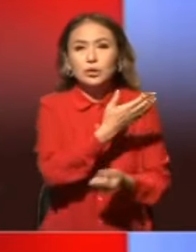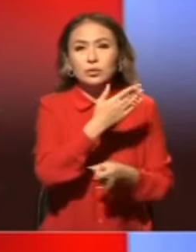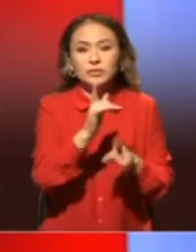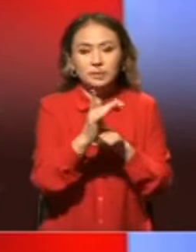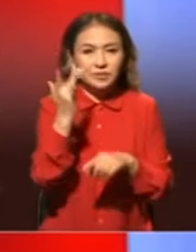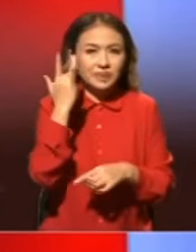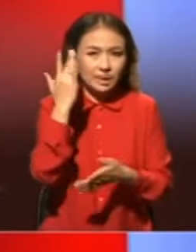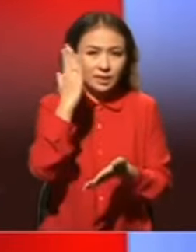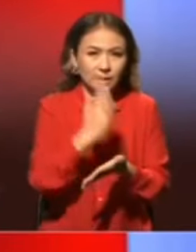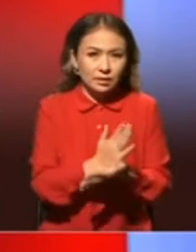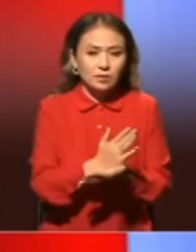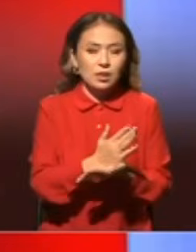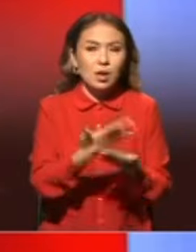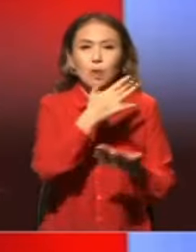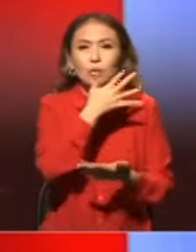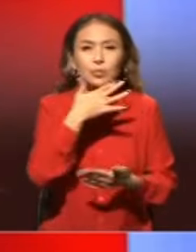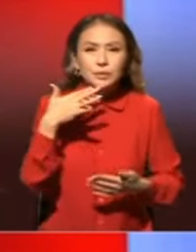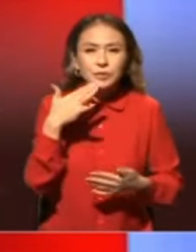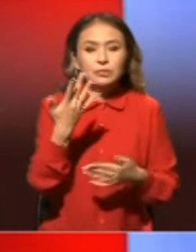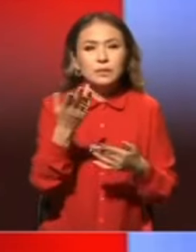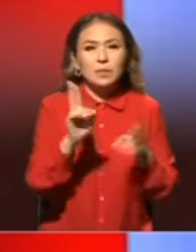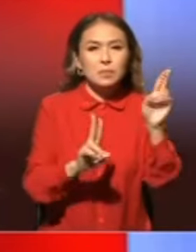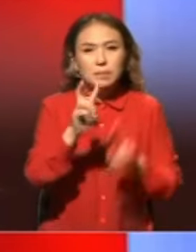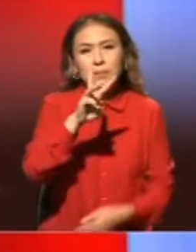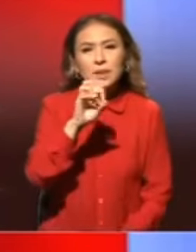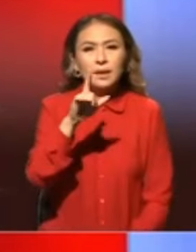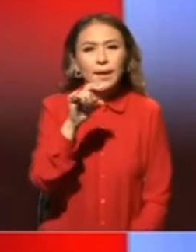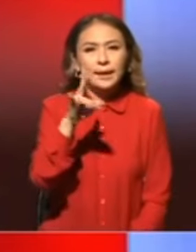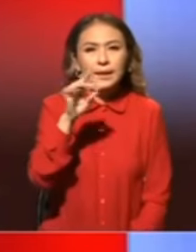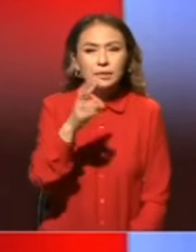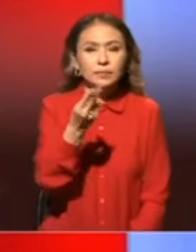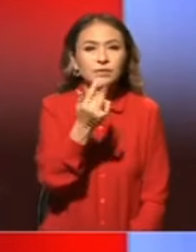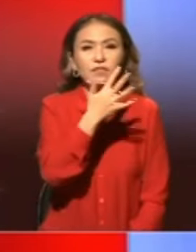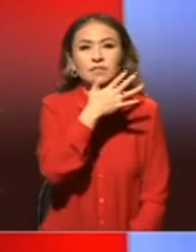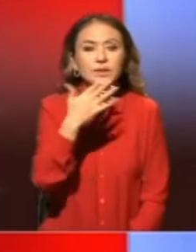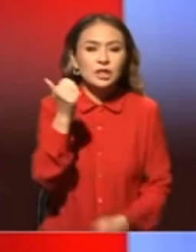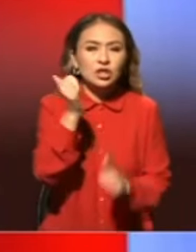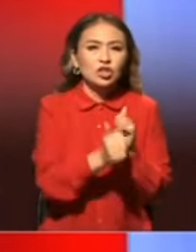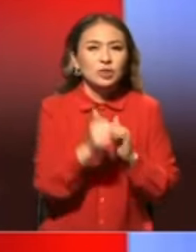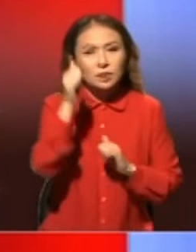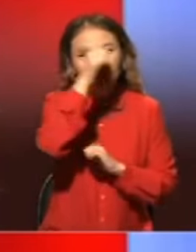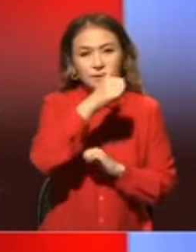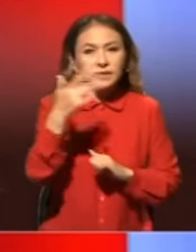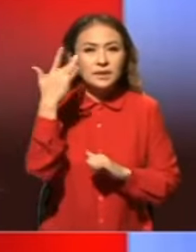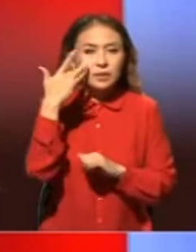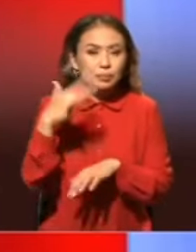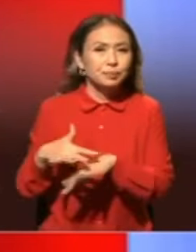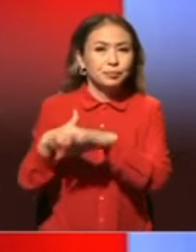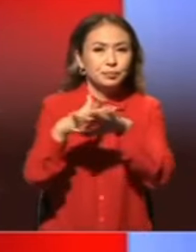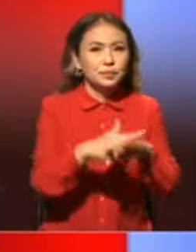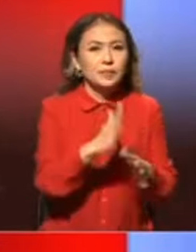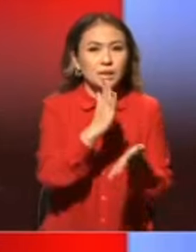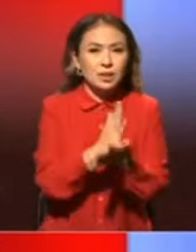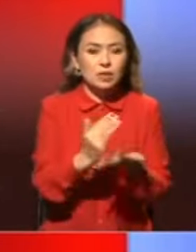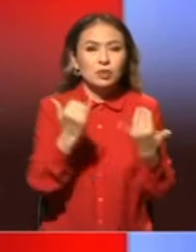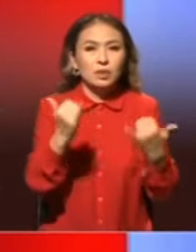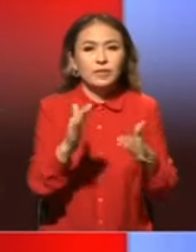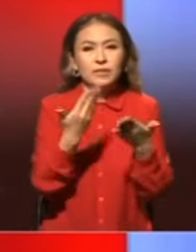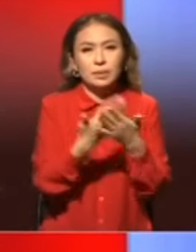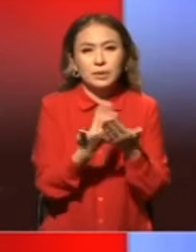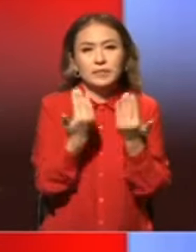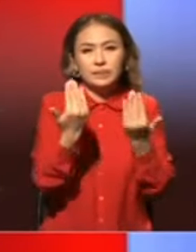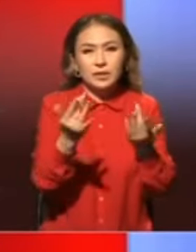емес. Көптеген механизмдермен қомақты қаржылар жылда бөлініп жатыр. Одан кейін өздеріңізді жаңа айтып